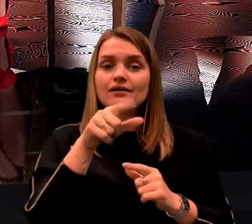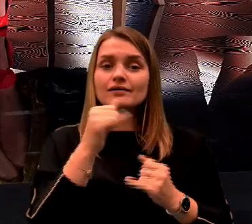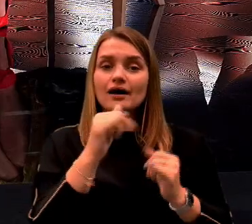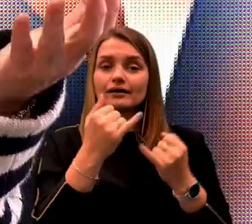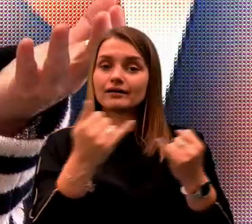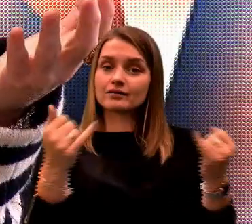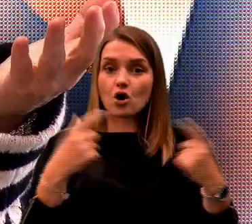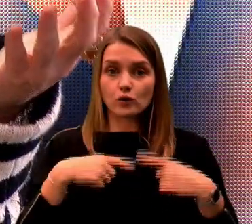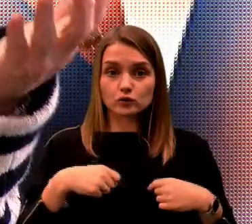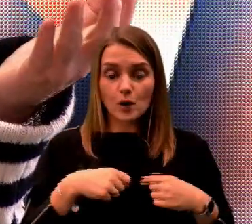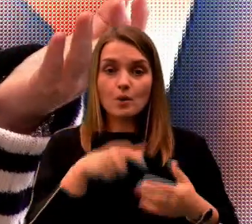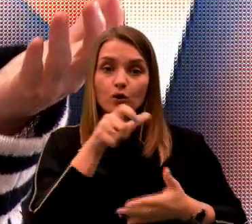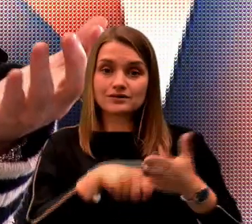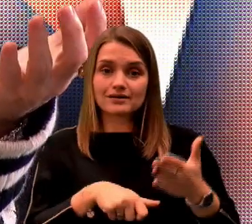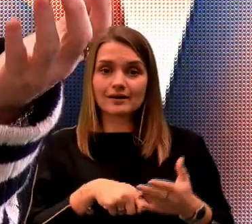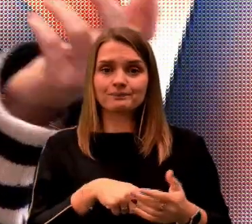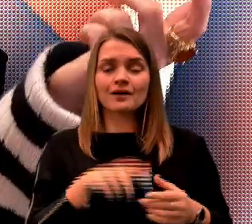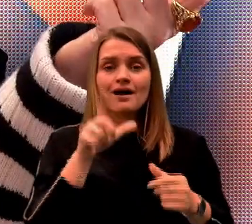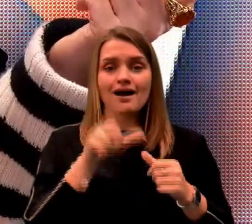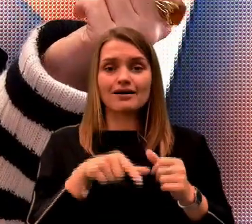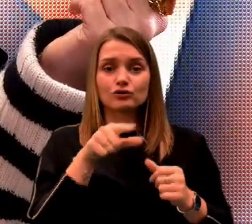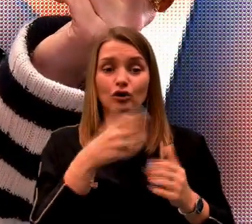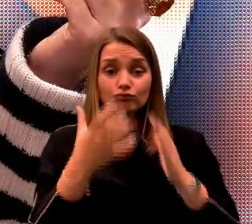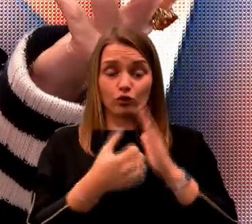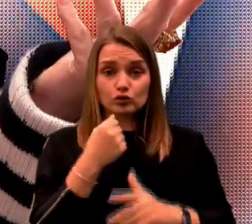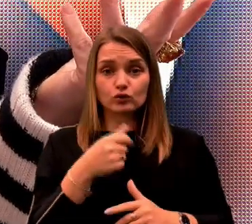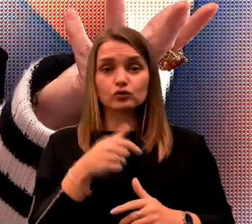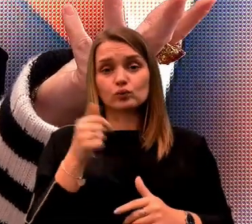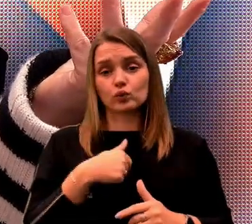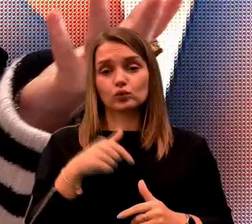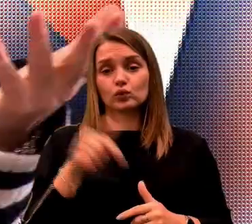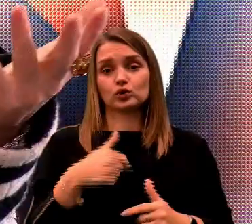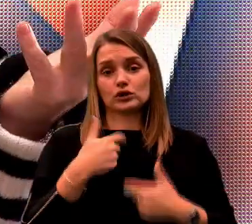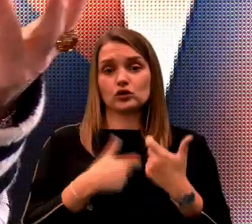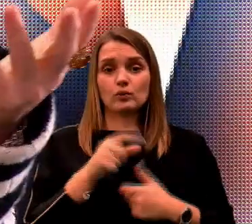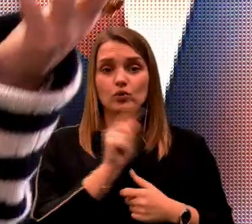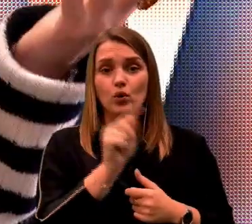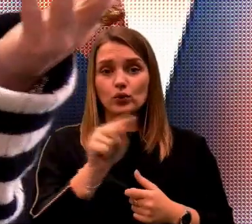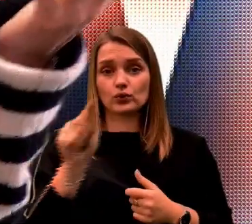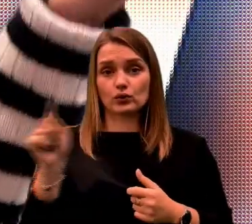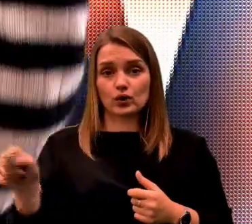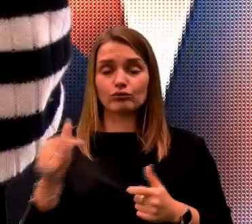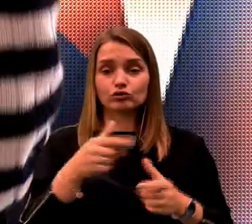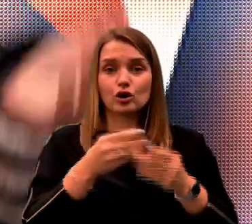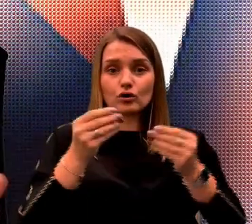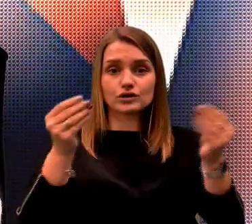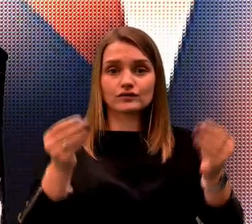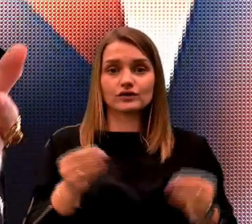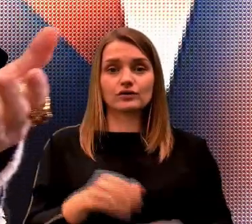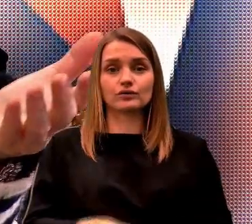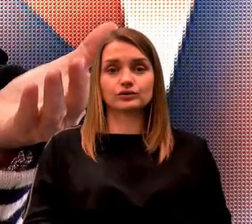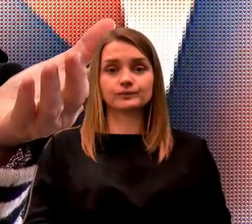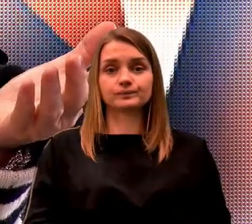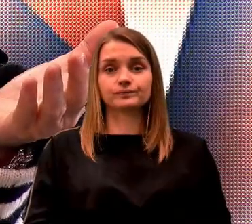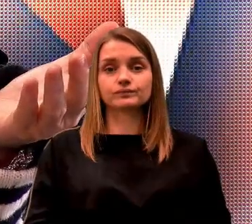Ona mówi, no dobra, ale żeby to osiągnąć, to powinienem zrobić to, to i to i to. Rozwinąć się. Nie chodzi tylko o to, że nie wiem,